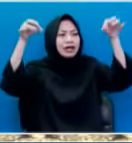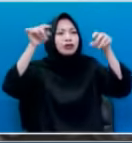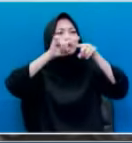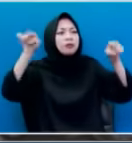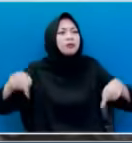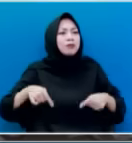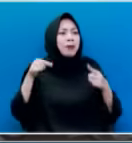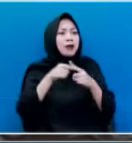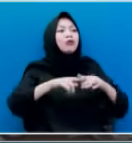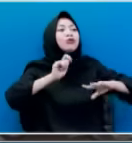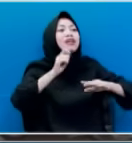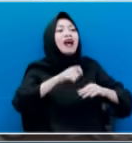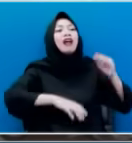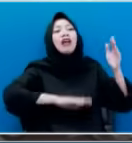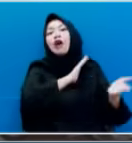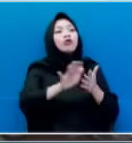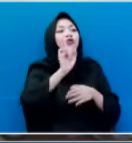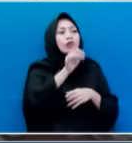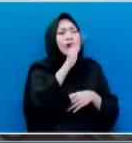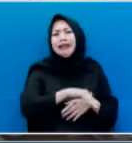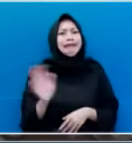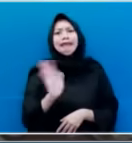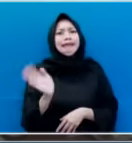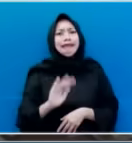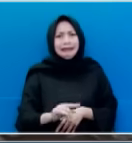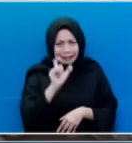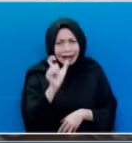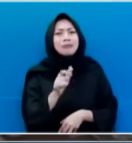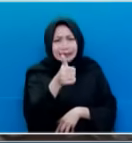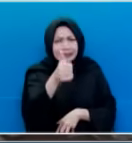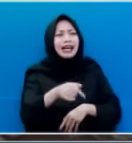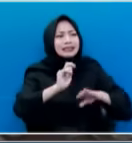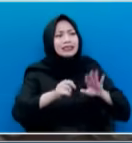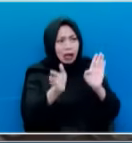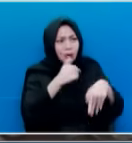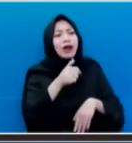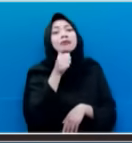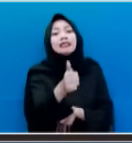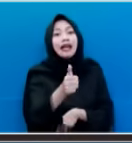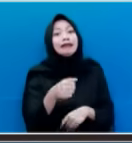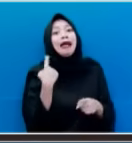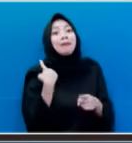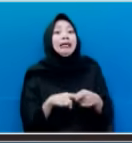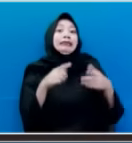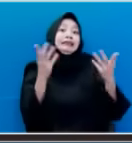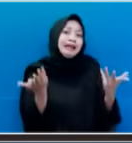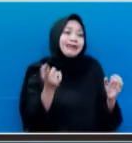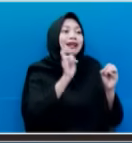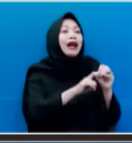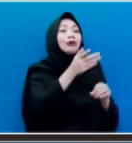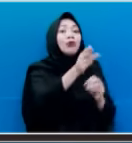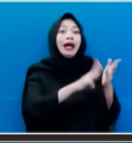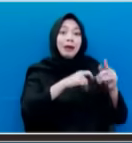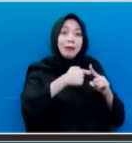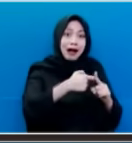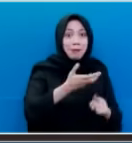dalam waktu 1 hari. Jadi kerangka hukumnya tersedia, tinggal sekarang mau atau tidak maukah Mahkamah Konstitusi. Jadi